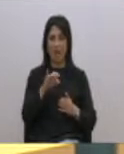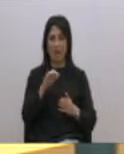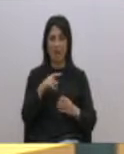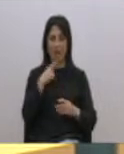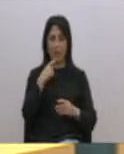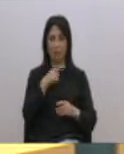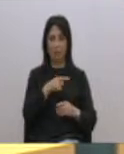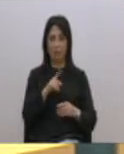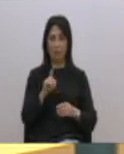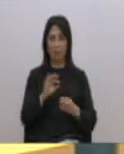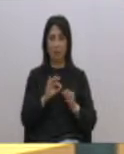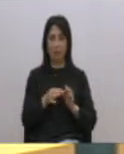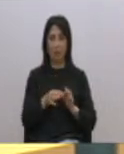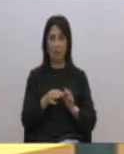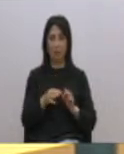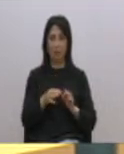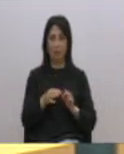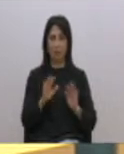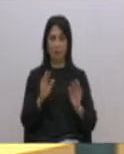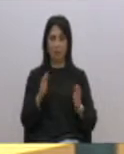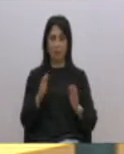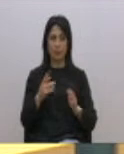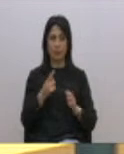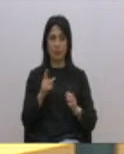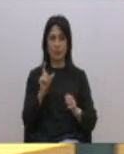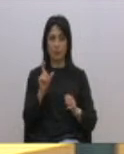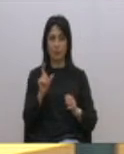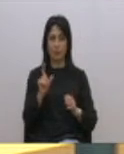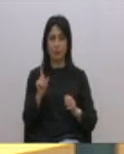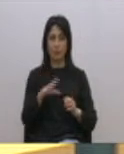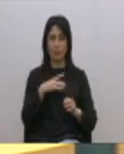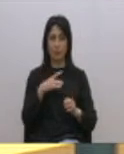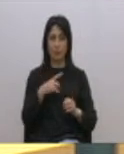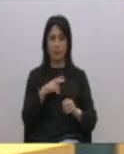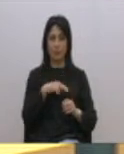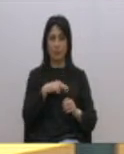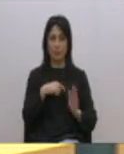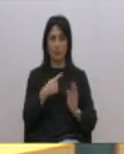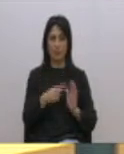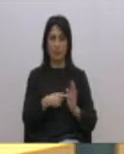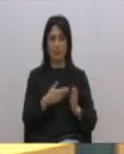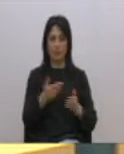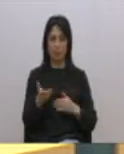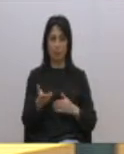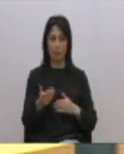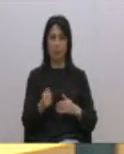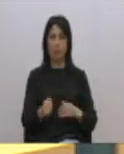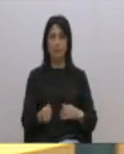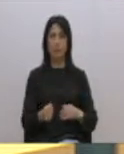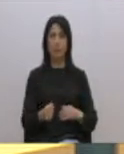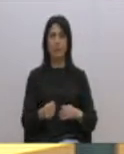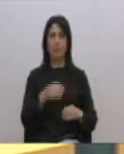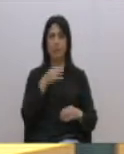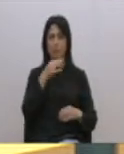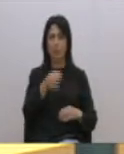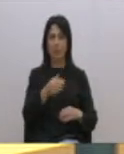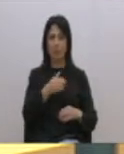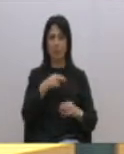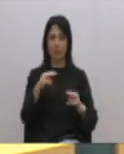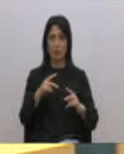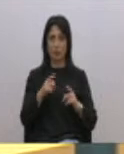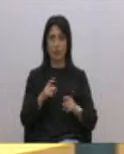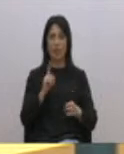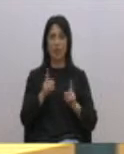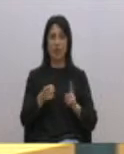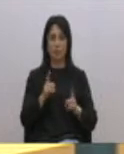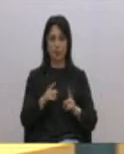კონკრეტულ ასე ვთქვათ, შემთხვევას, ერთ ეპიზოდს, რაზეც იყო სადებუტატო კითხვა წარმოდგენილი და პასუხიც მიდასტურებენ, რომ